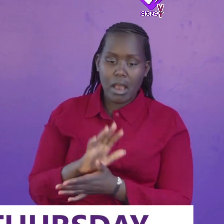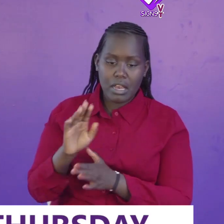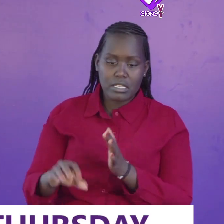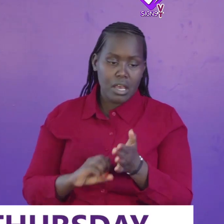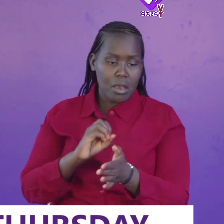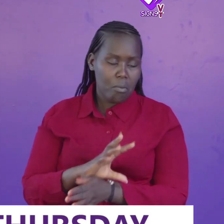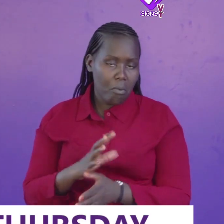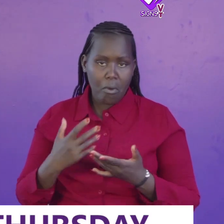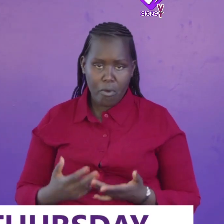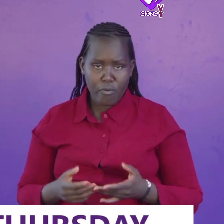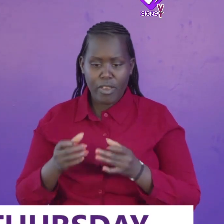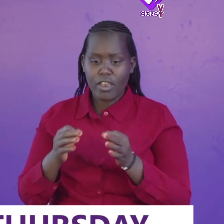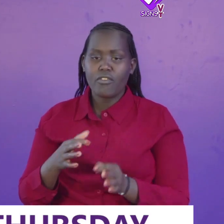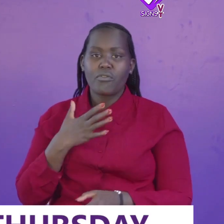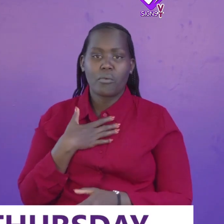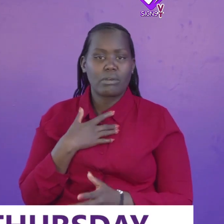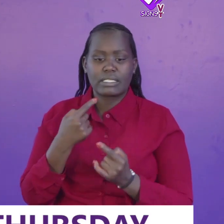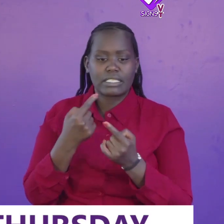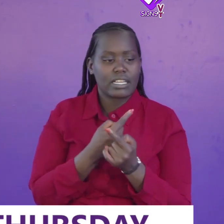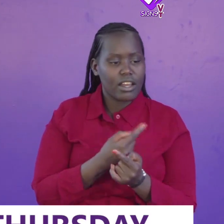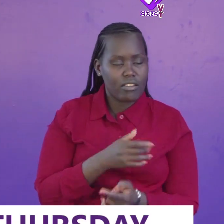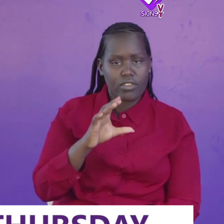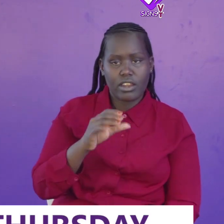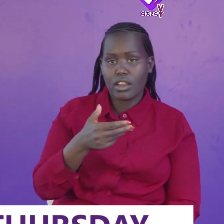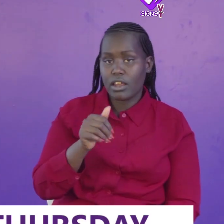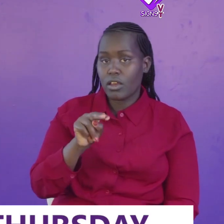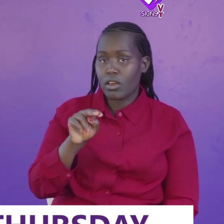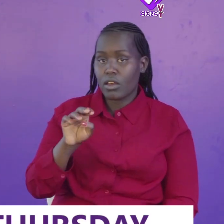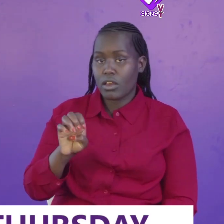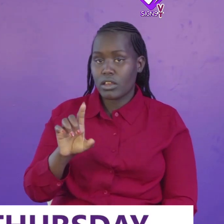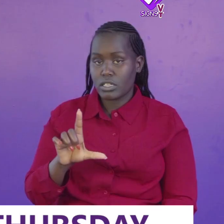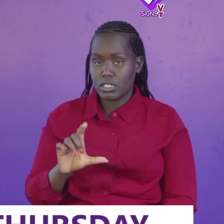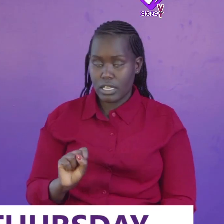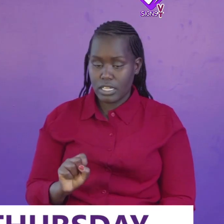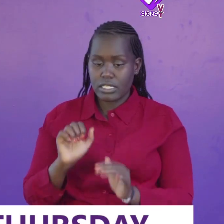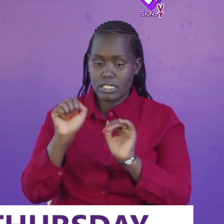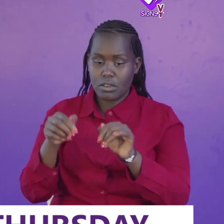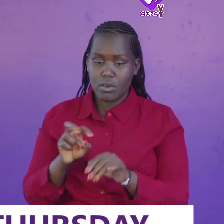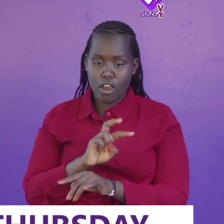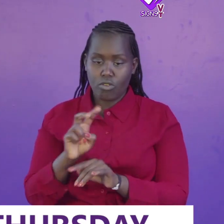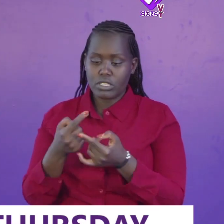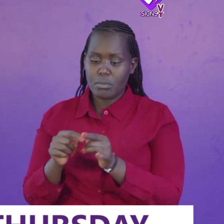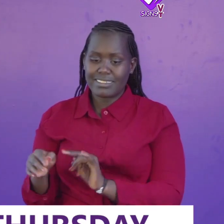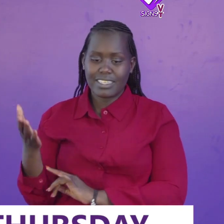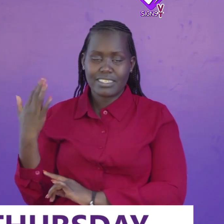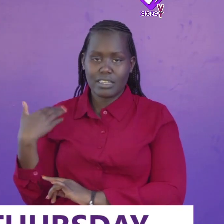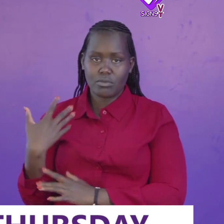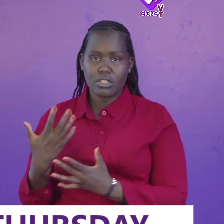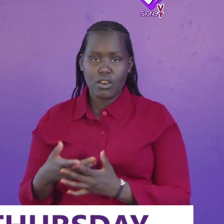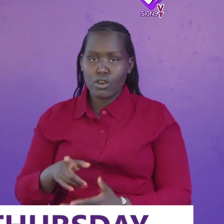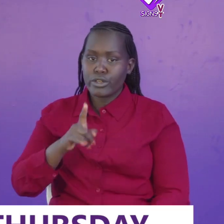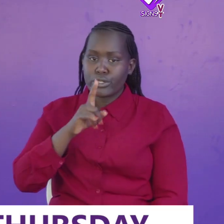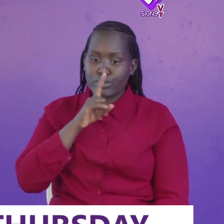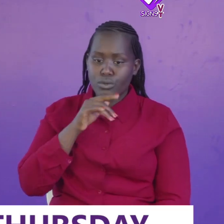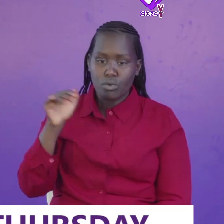kwa smartphone, ukisikia ni unataka channel gani, whatever una tune in penye unajisikia. Lakini ya kitambo ni nyamaza